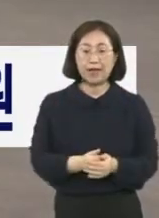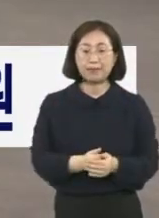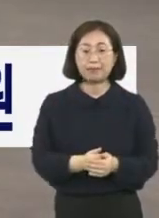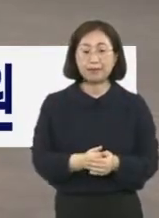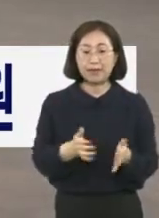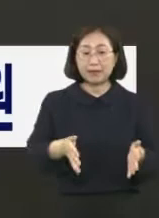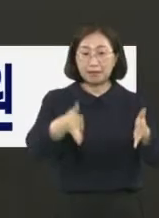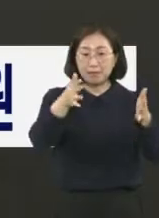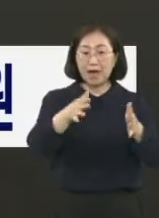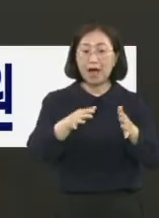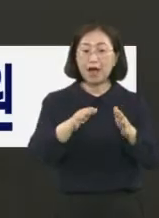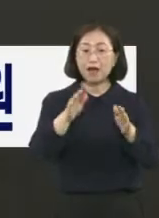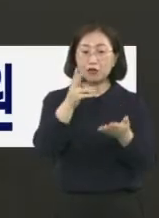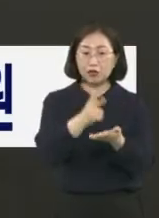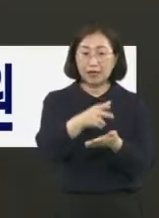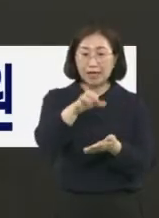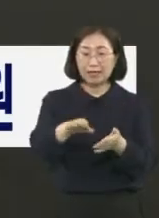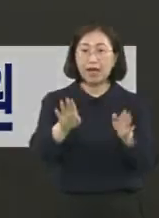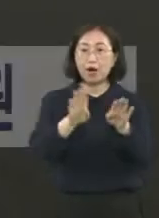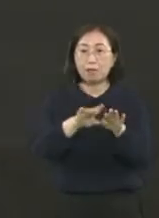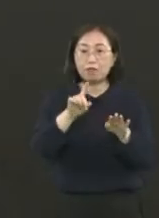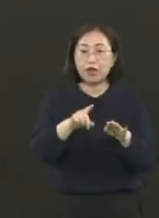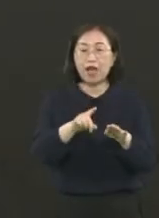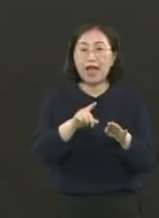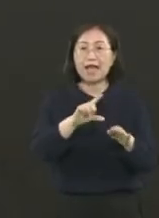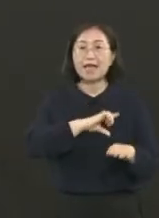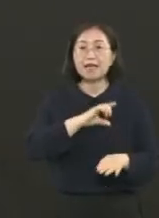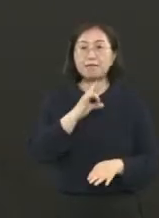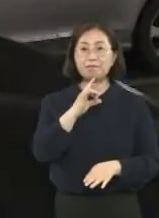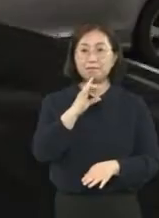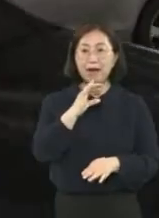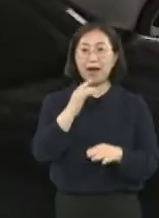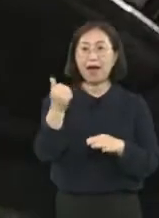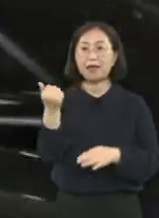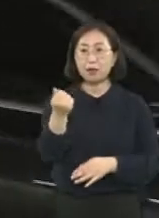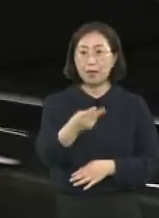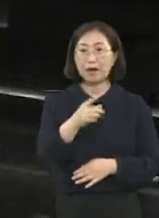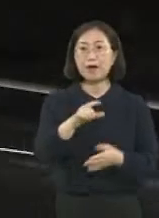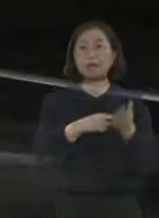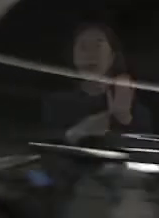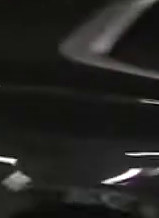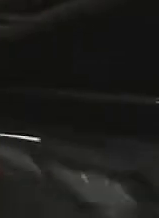집합상가 주차장 입구에 건물명 간판만 설치하는 방식으로 진행됩니다.